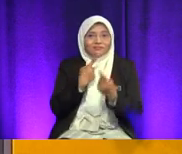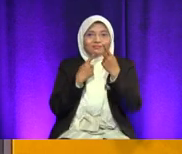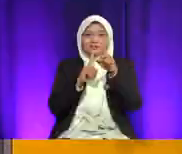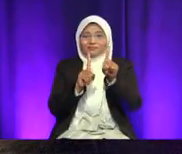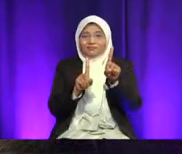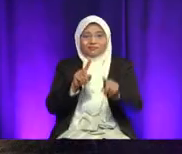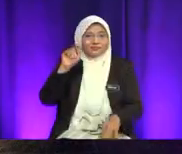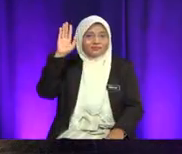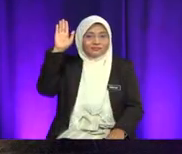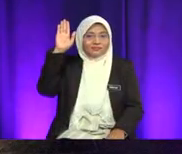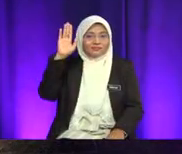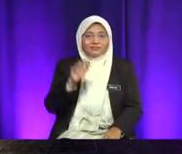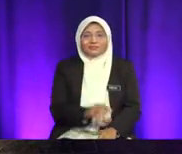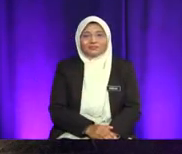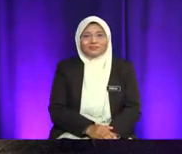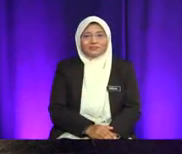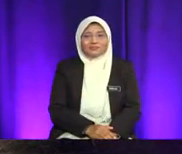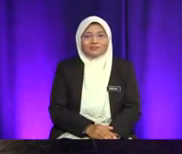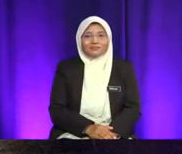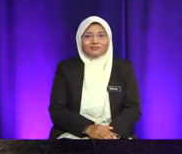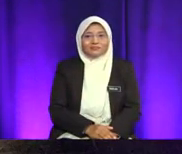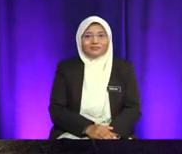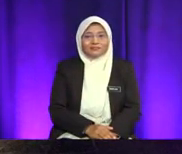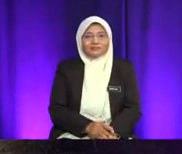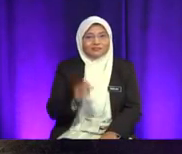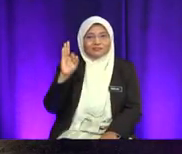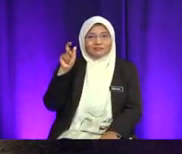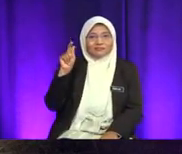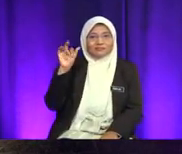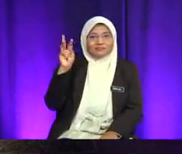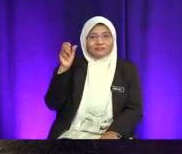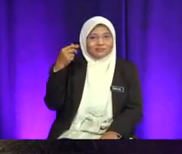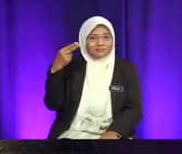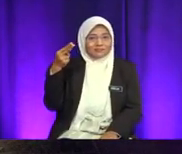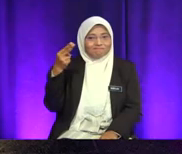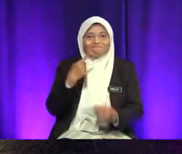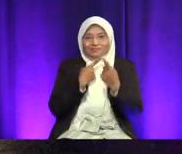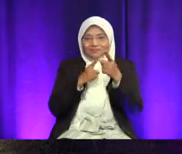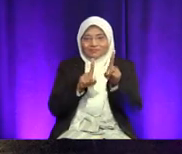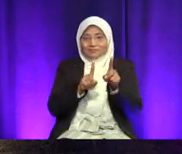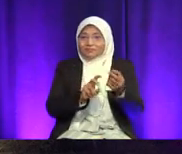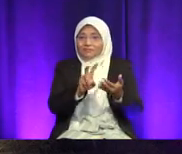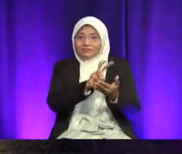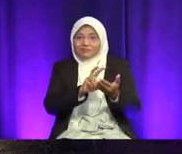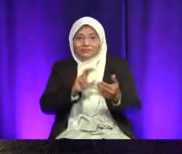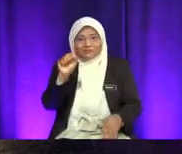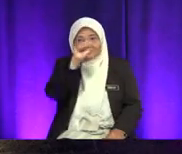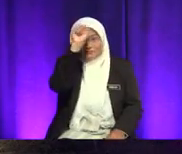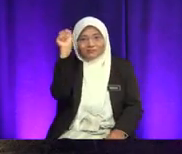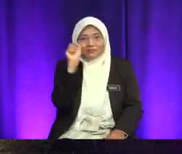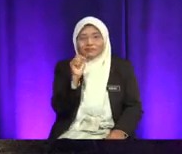Oke Fatimah Angkat dulu bagi peluang Fatimah untuk angkat tangan dulu sila bacakan soal dan